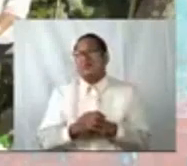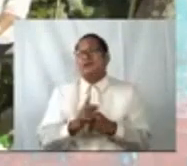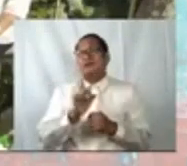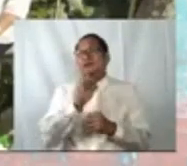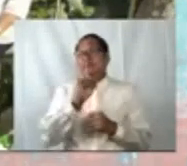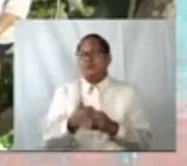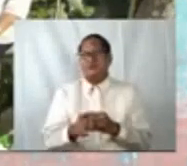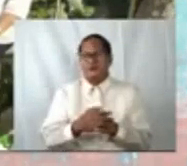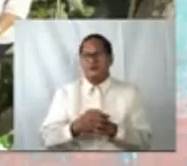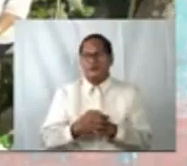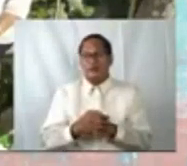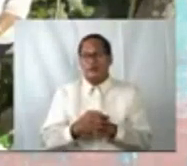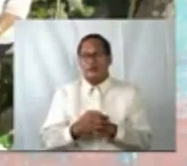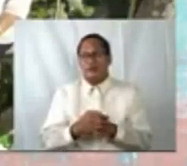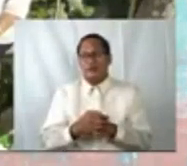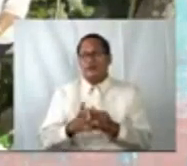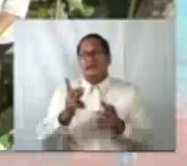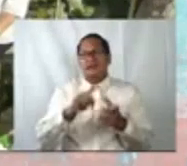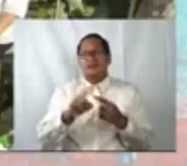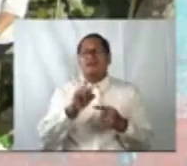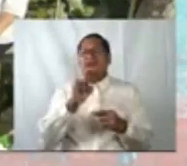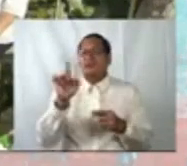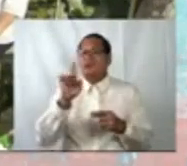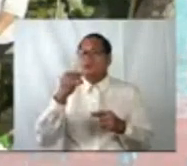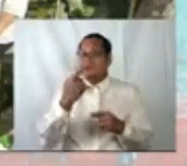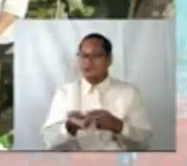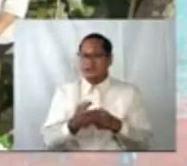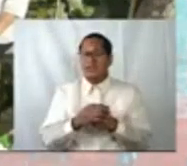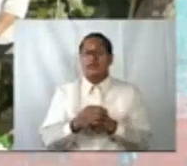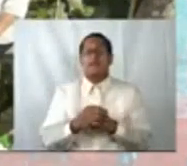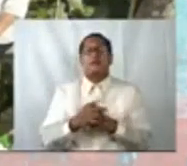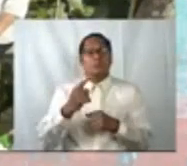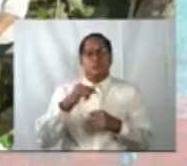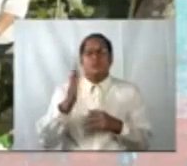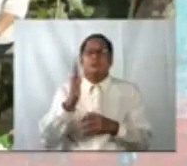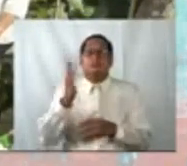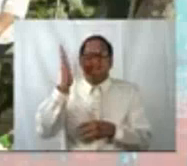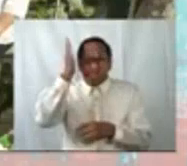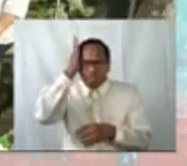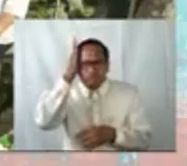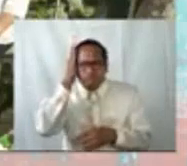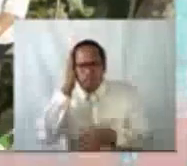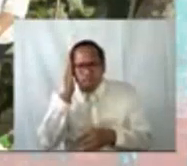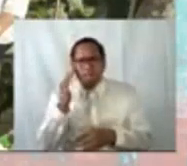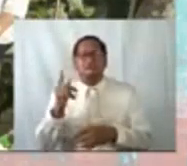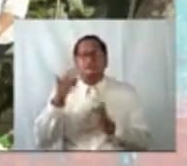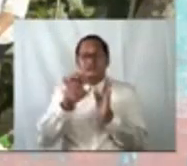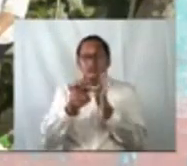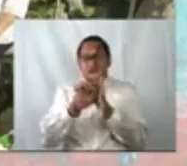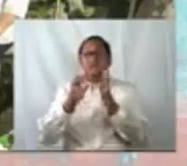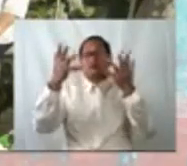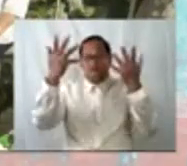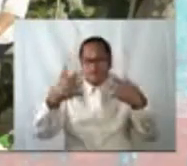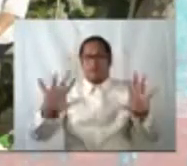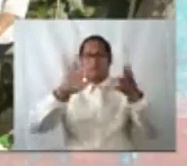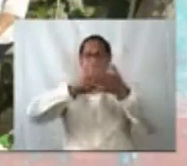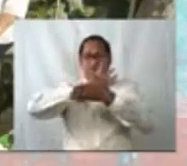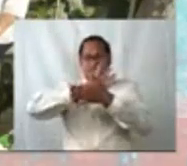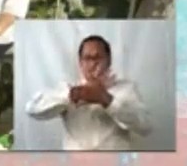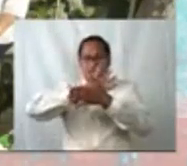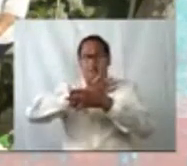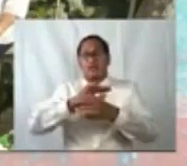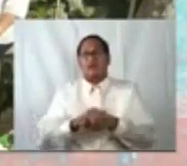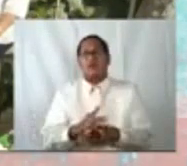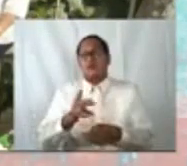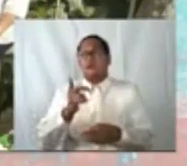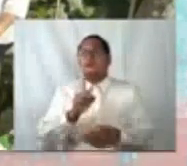yun. No? So, yeah. yun po yung sinasabi natin. So, nakikiusap po tayo sa pag natapos ang pandemyang ito, sana